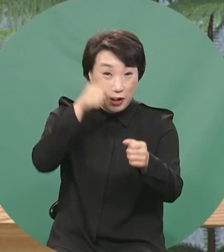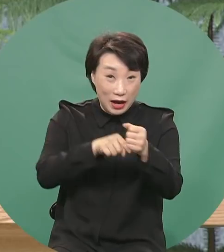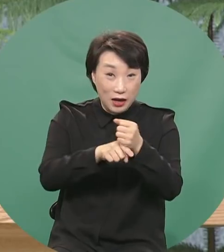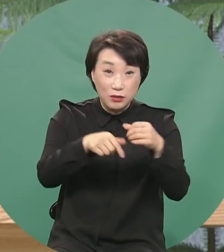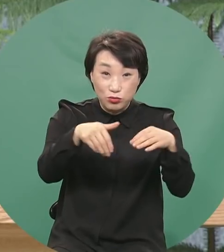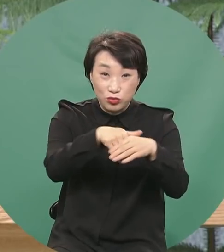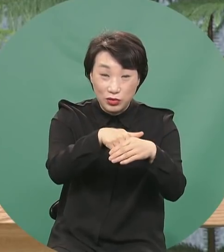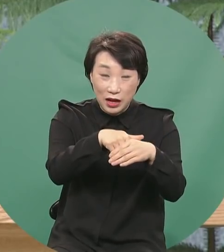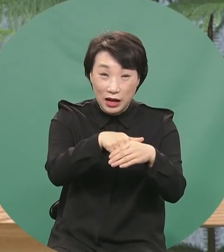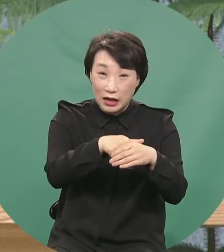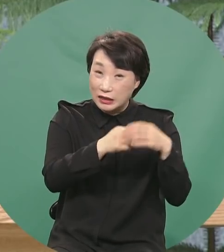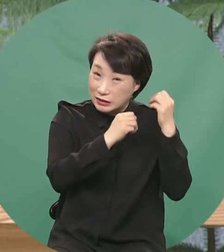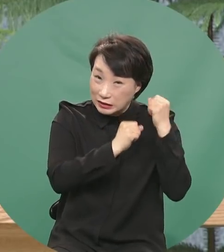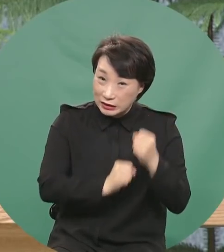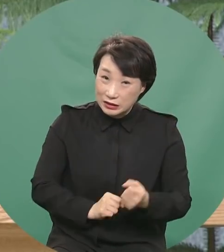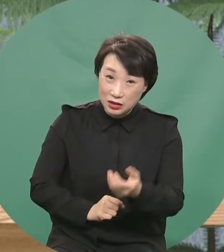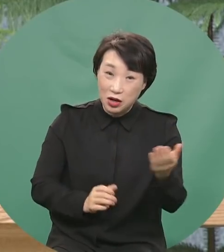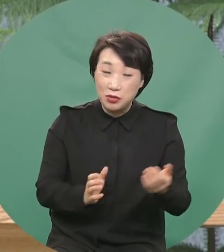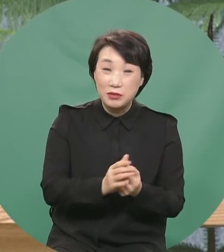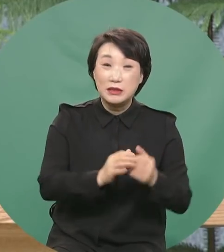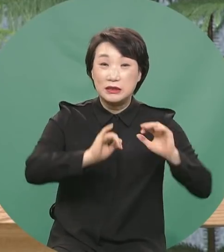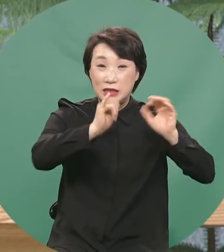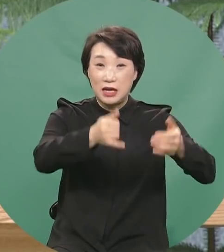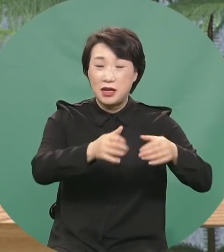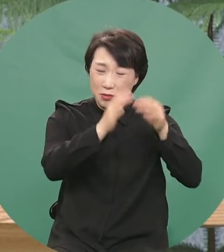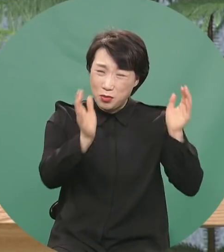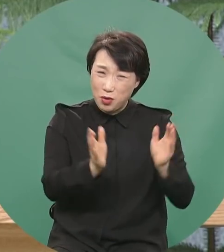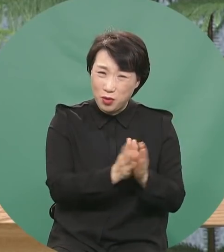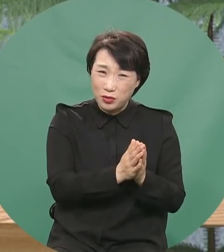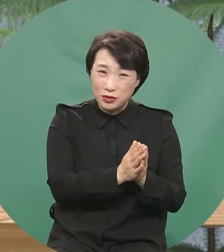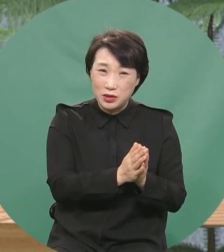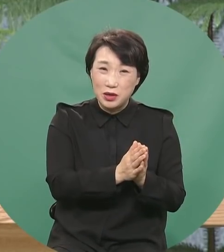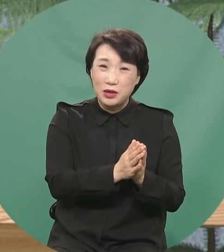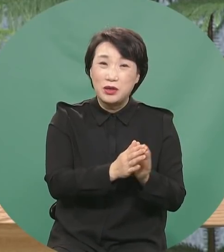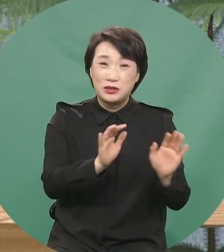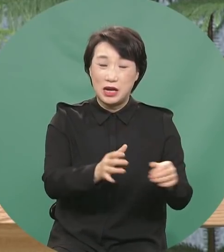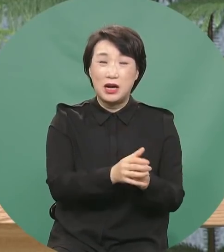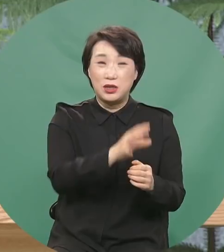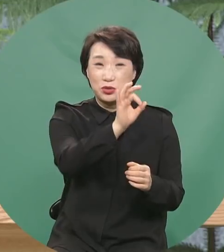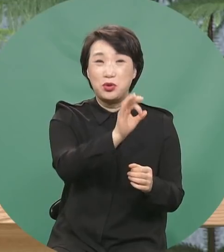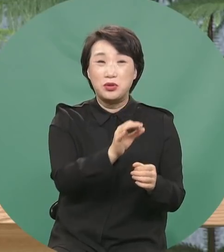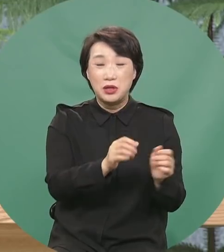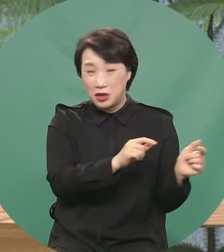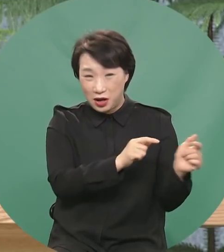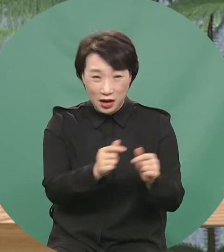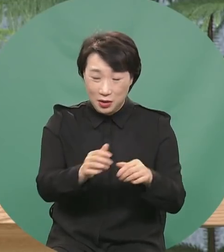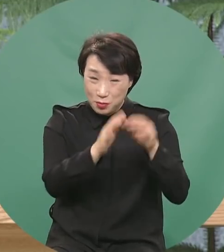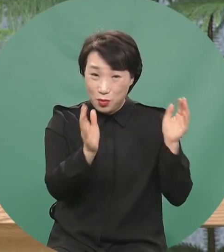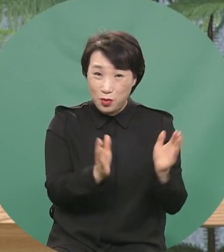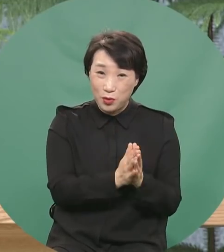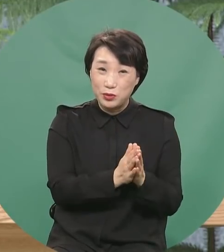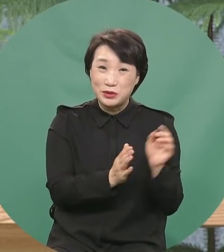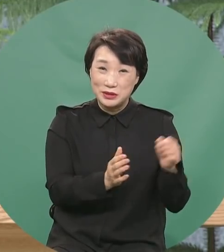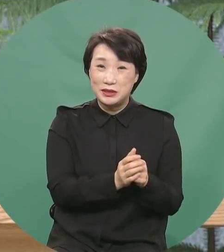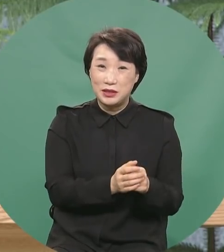문명을 의지하고 세상의 모든 것들, 황금 만능주의 물결 속에서